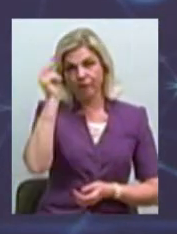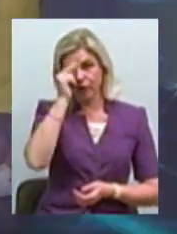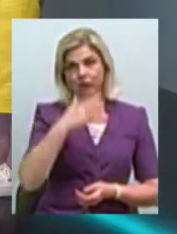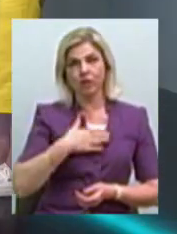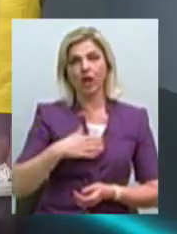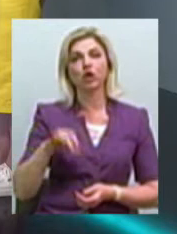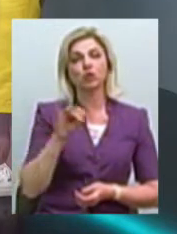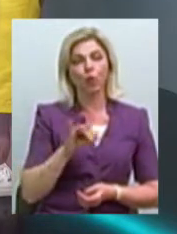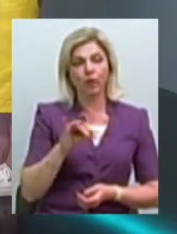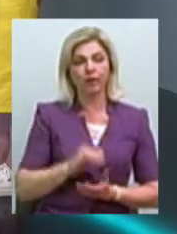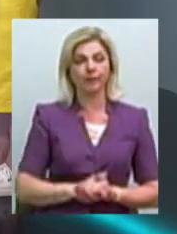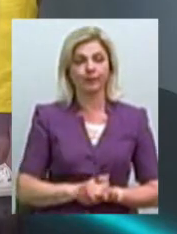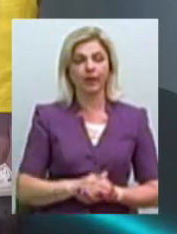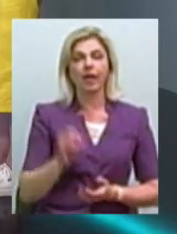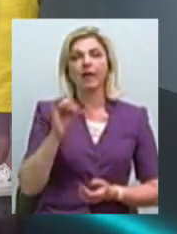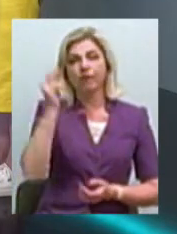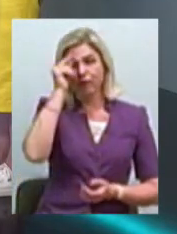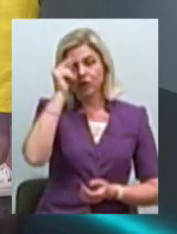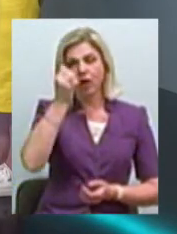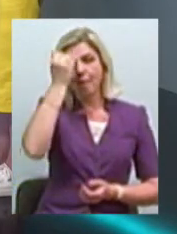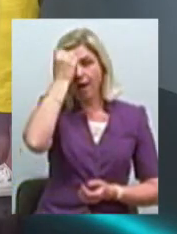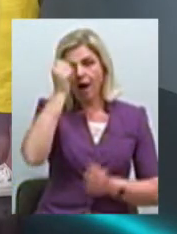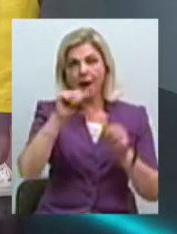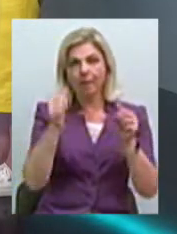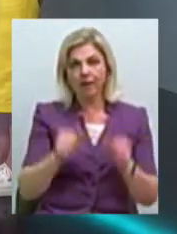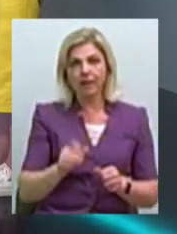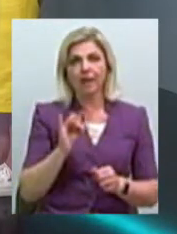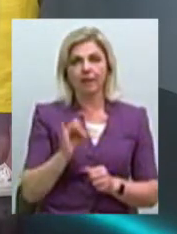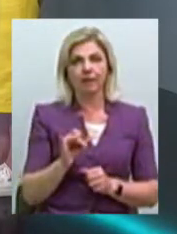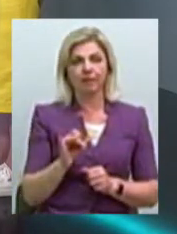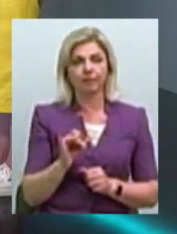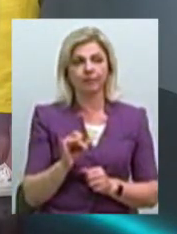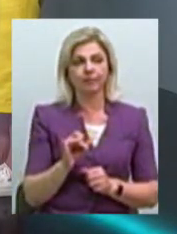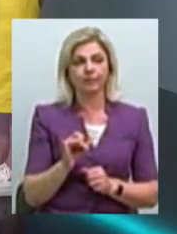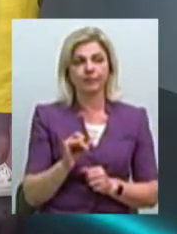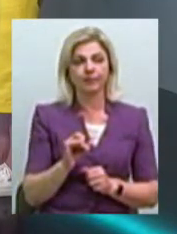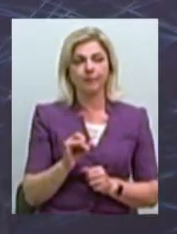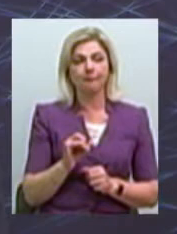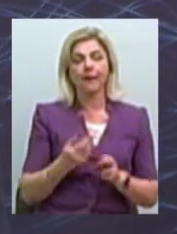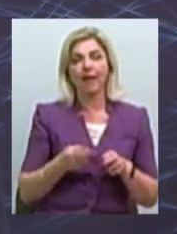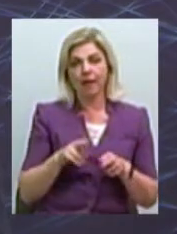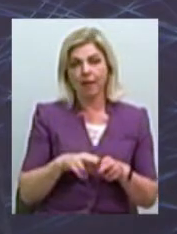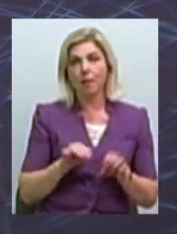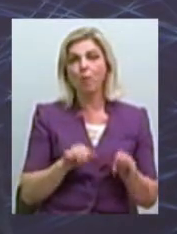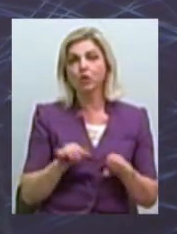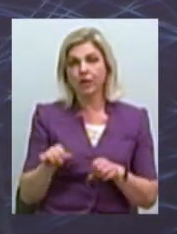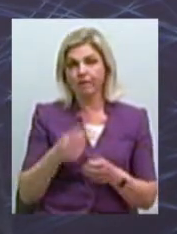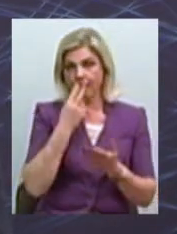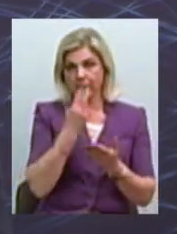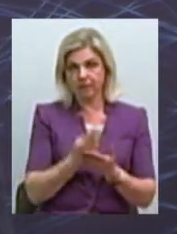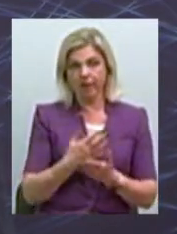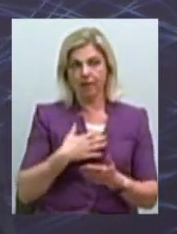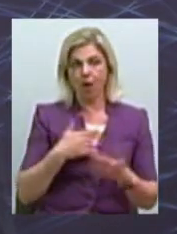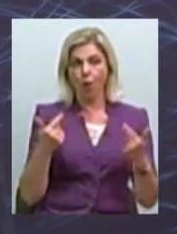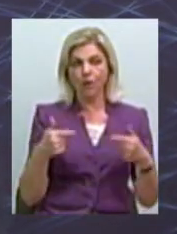історії, вивченні пам'яток та туристичних дестиніцій, які можливо презентувати нашим